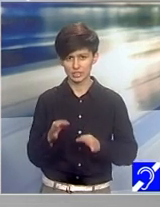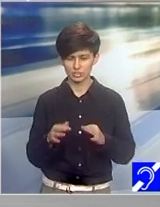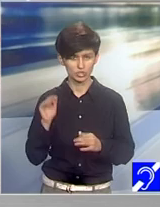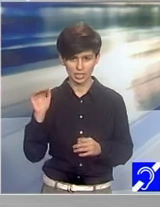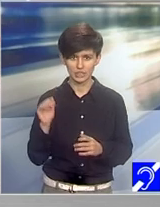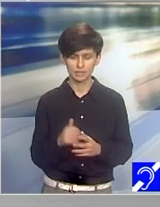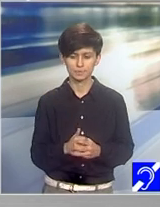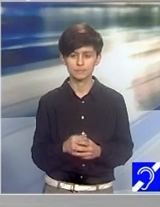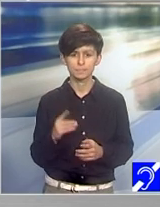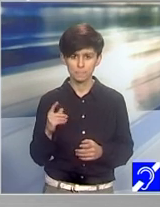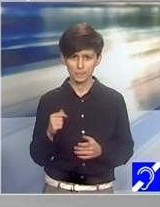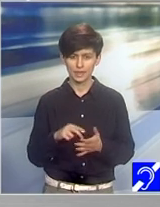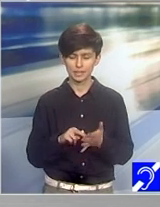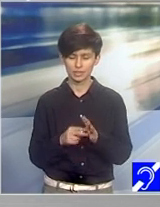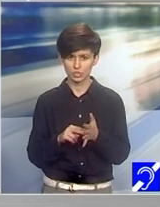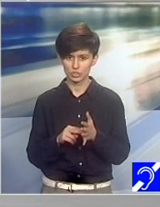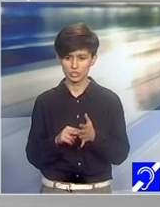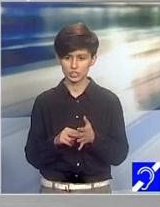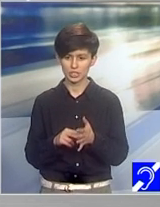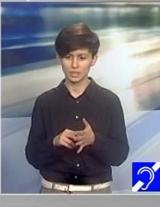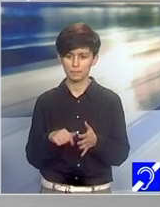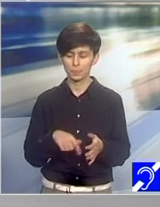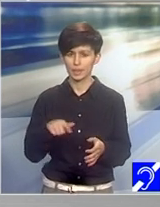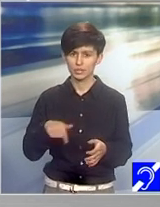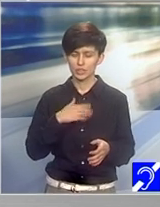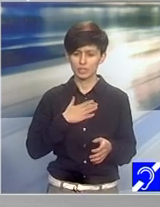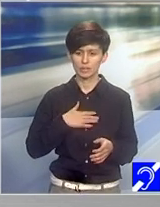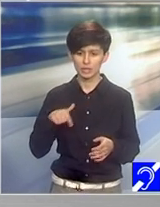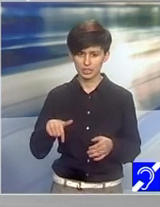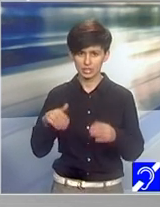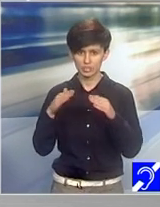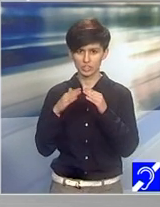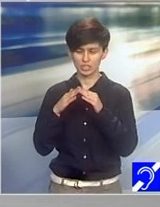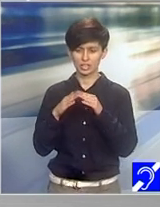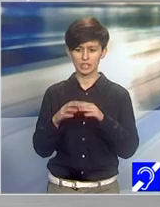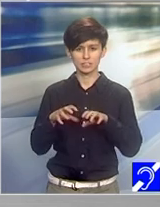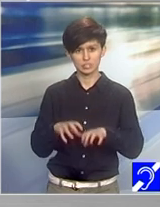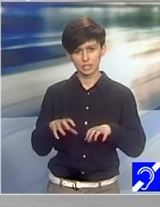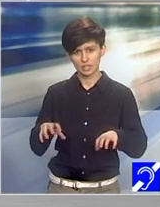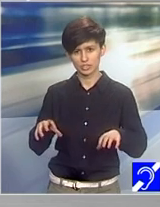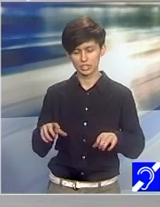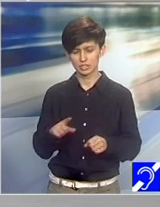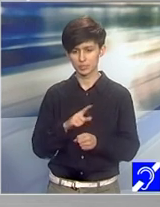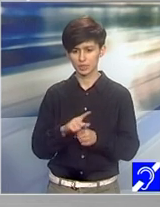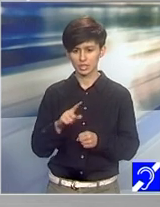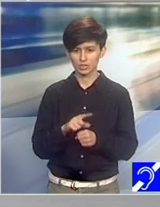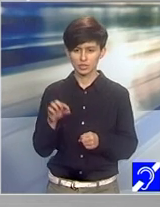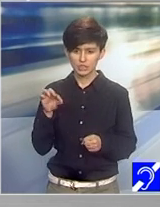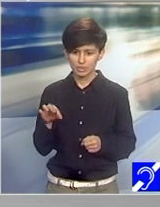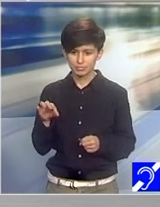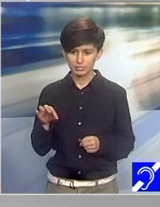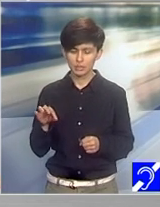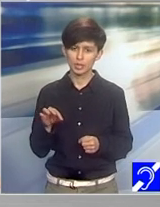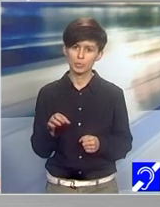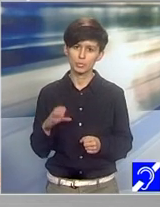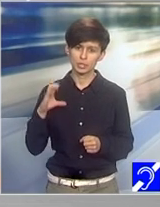ar fi tehnologia substanța. Ca și tehnologia, dar noi vrem în acea casă să așezăm de la, ca și exponate, de la bobul de cânepă